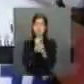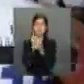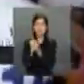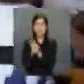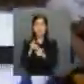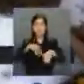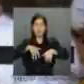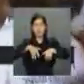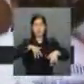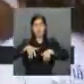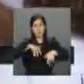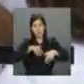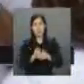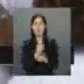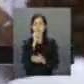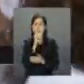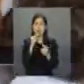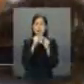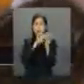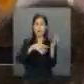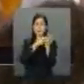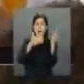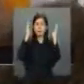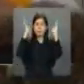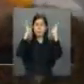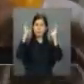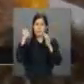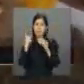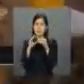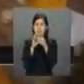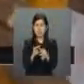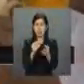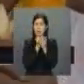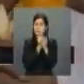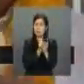พร้อมทั้งชูนโยบายเดินหน้าต่อไปวาระประชาชนท่ามกลางการรักษาความปลอดภัยอย่างเข้มงวด